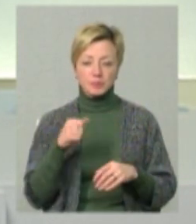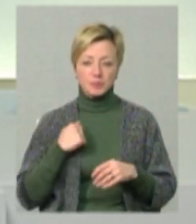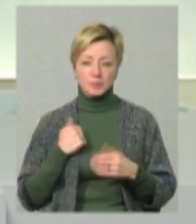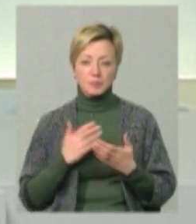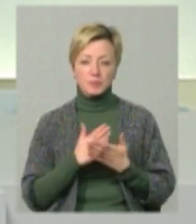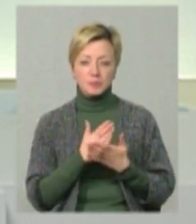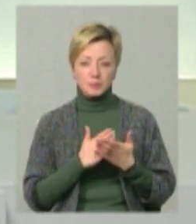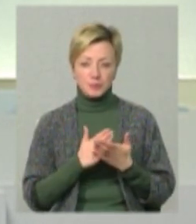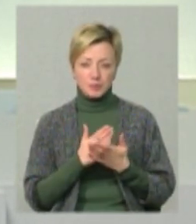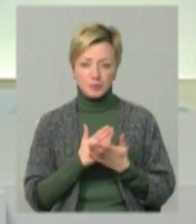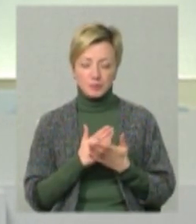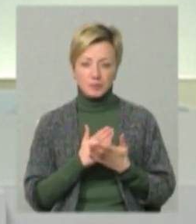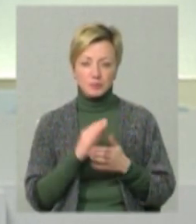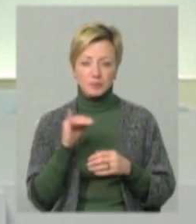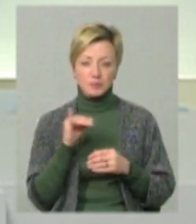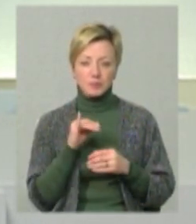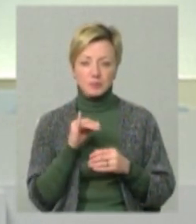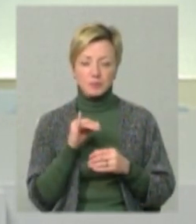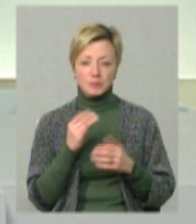особами, військовослужбовцями,